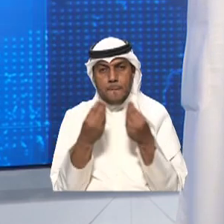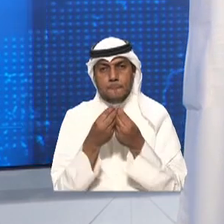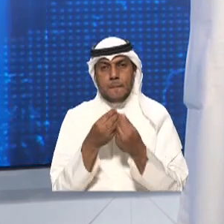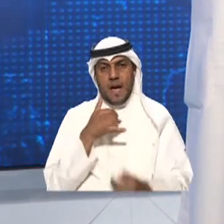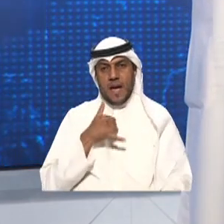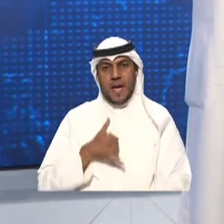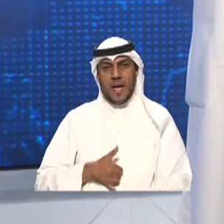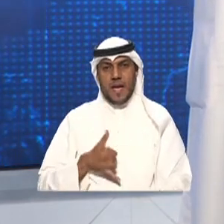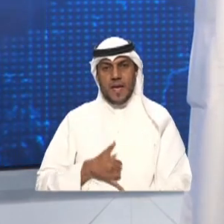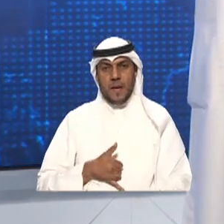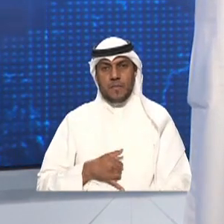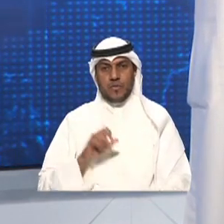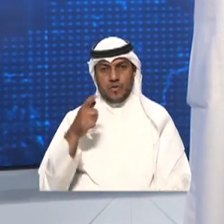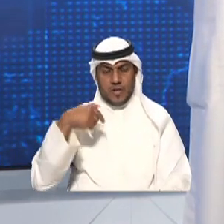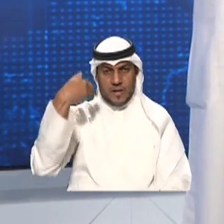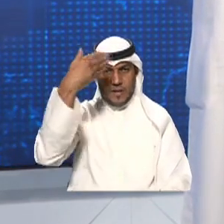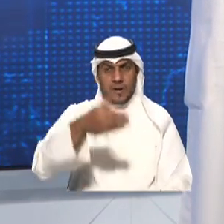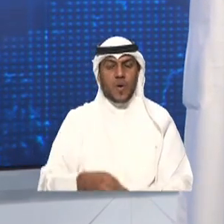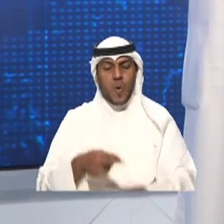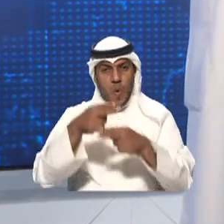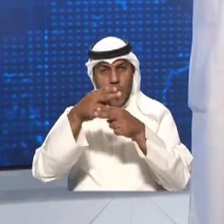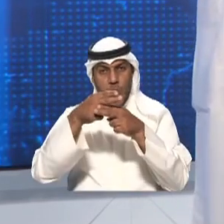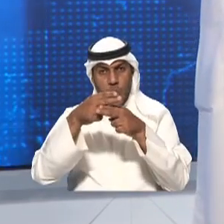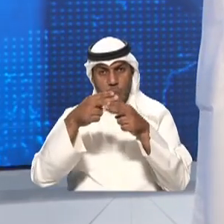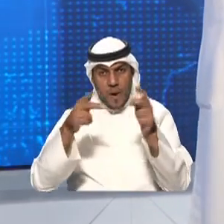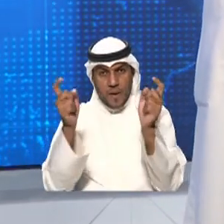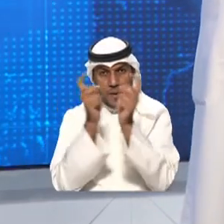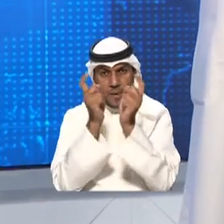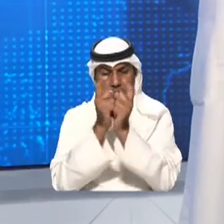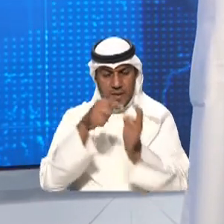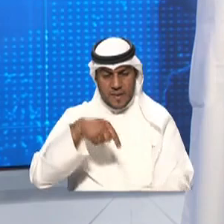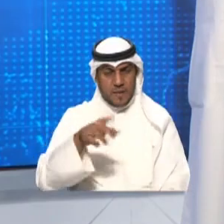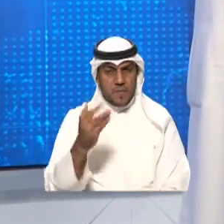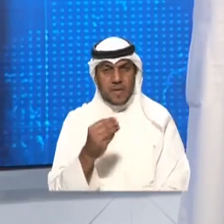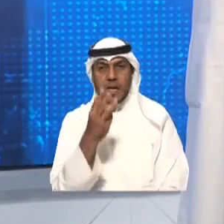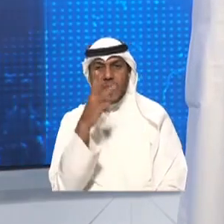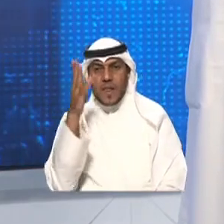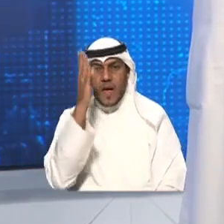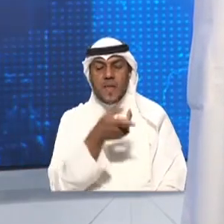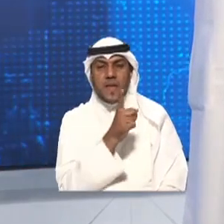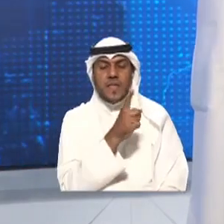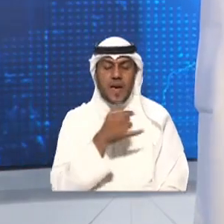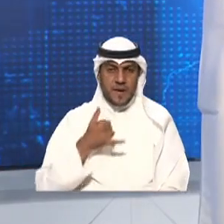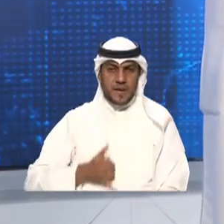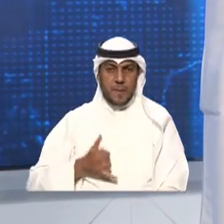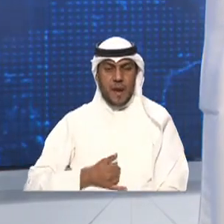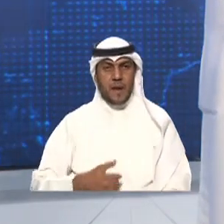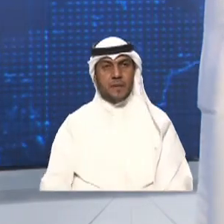المقبل، فيما سيخوض منتخبنا الوطني أولى مبارياته في 30 نوفمبر المقبل أمام المنتخب اليمني.